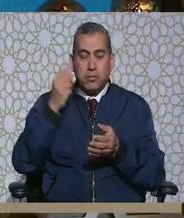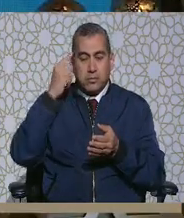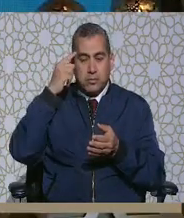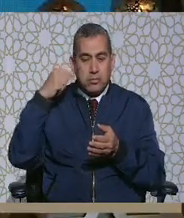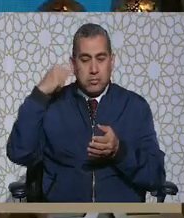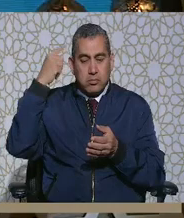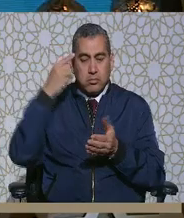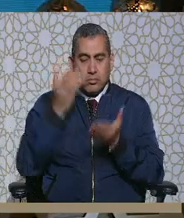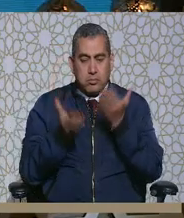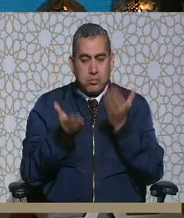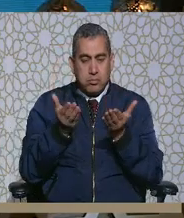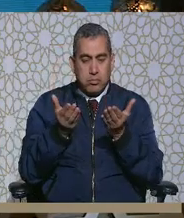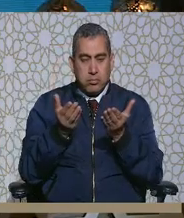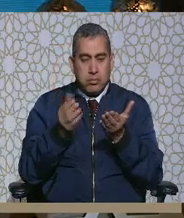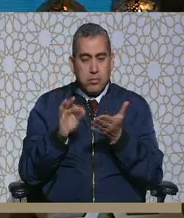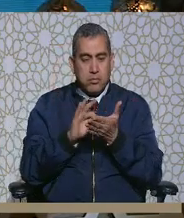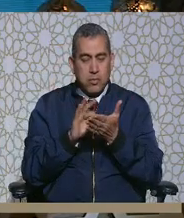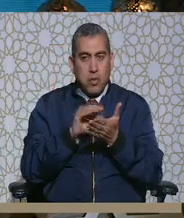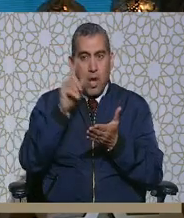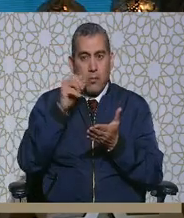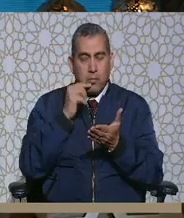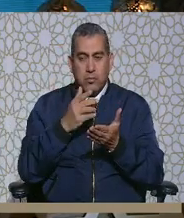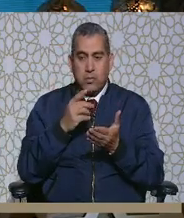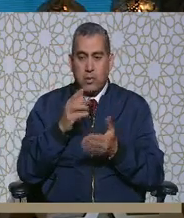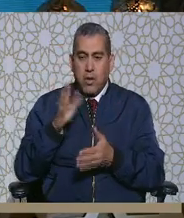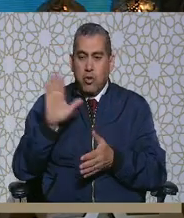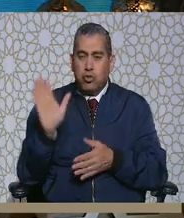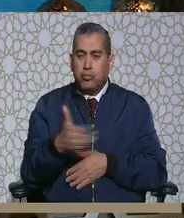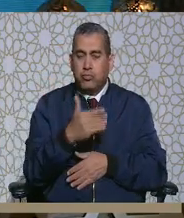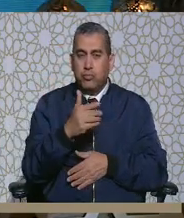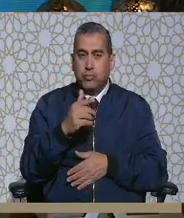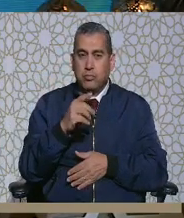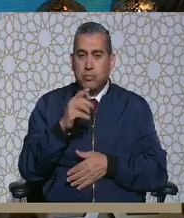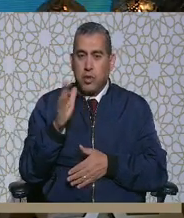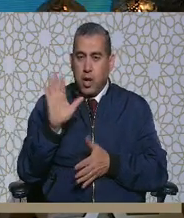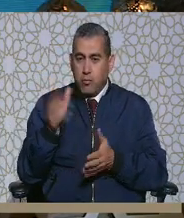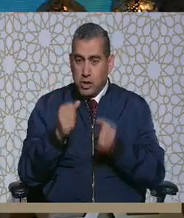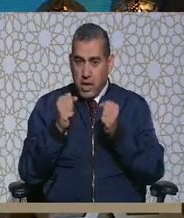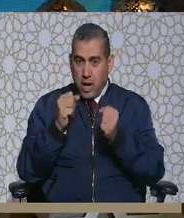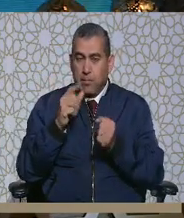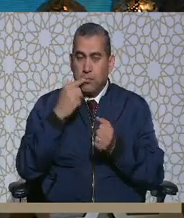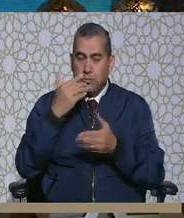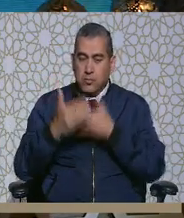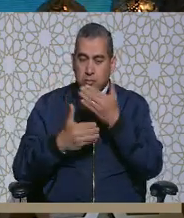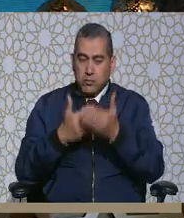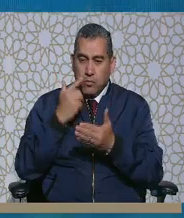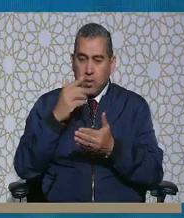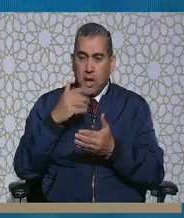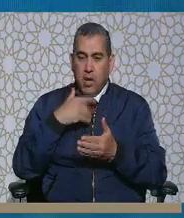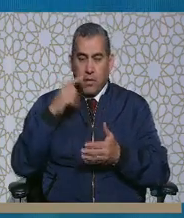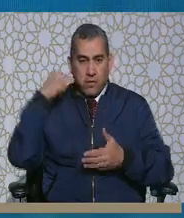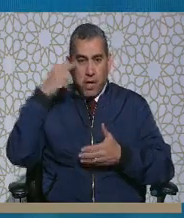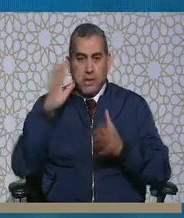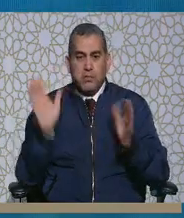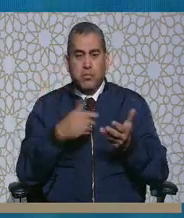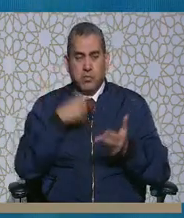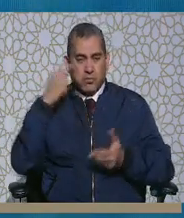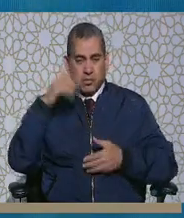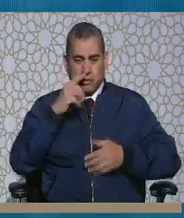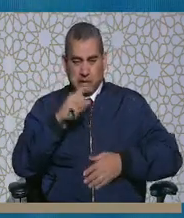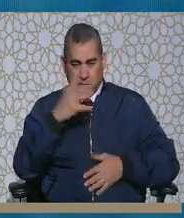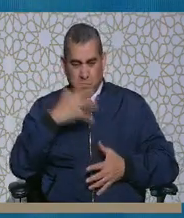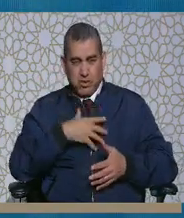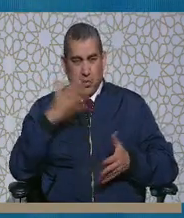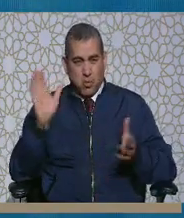بالتفكير لما تفكر في الاشياء السيئه هتجرب على نفسك الاشياء السيئه ولذلك حتى في